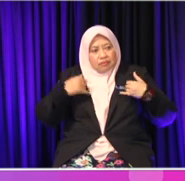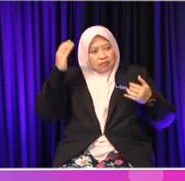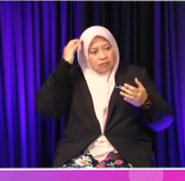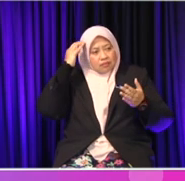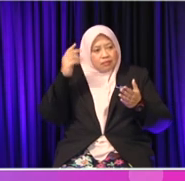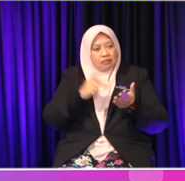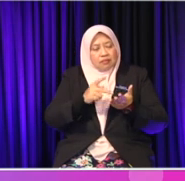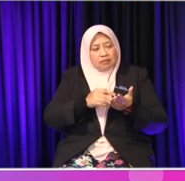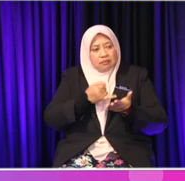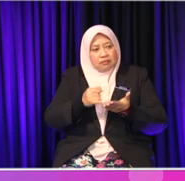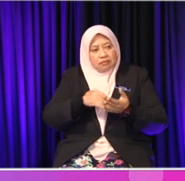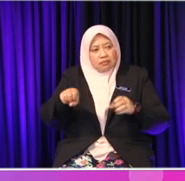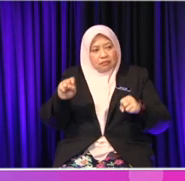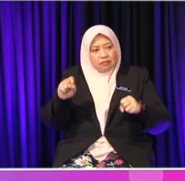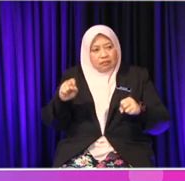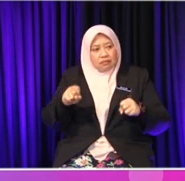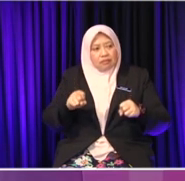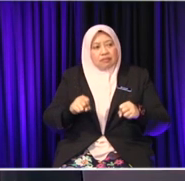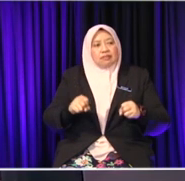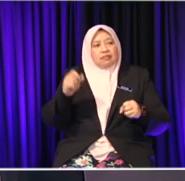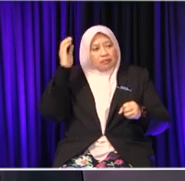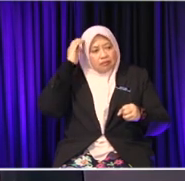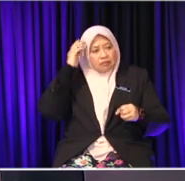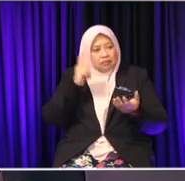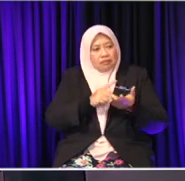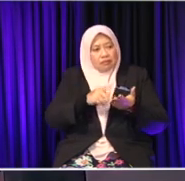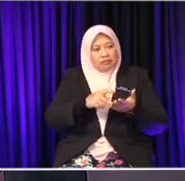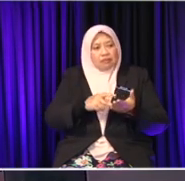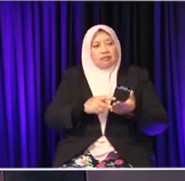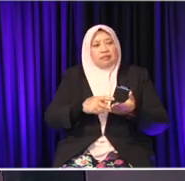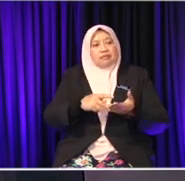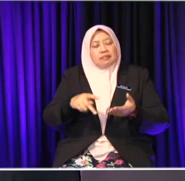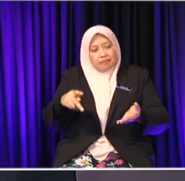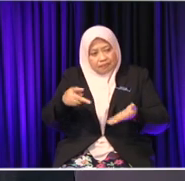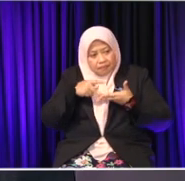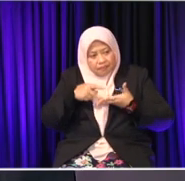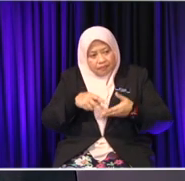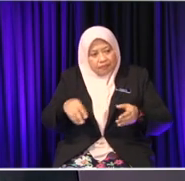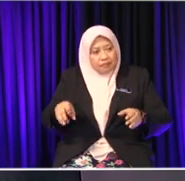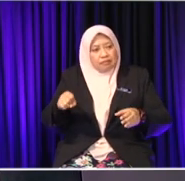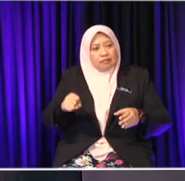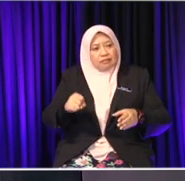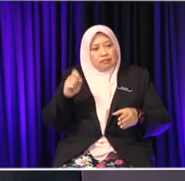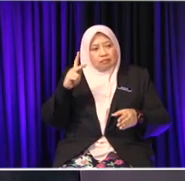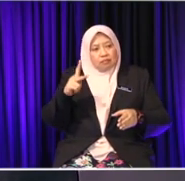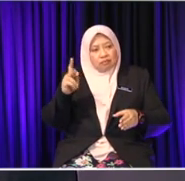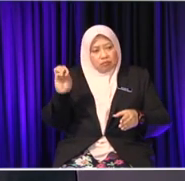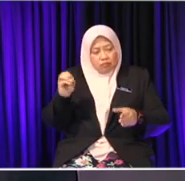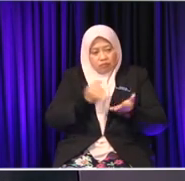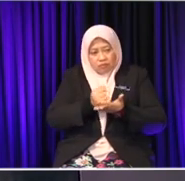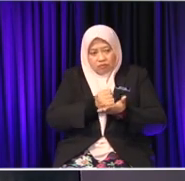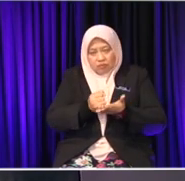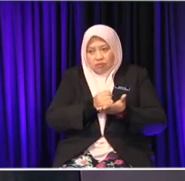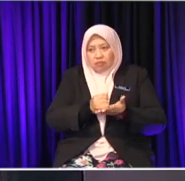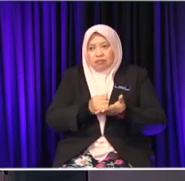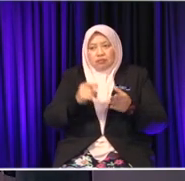ini saja yang kita perlu tahu untuk menguasai topik insurance dan saya jaminnya pasti ya jaminan pasti dengan tahu